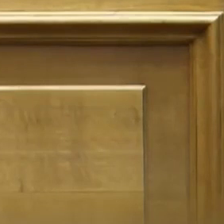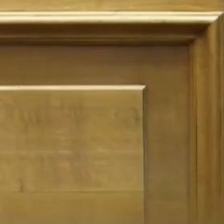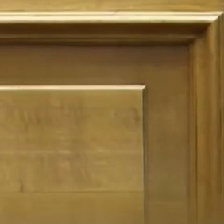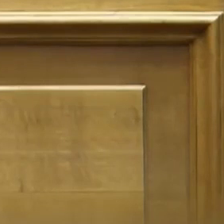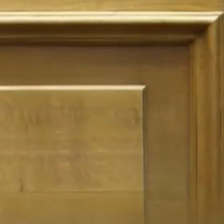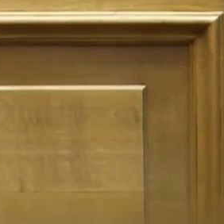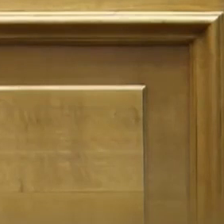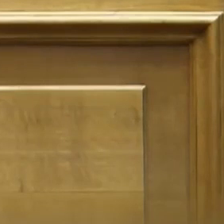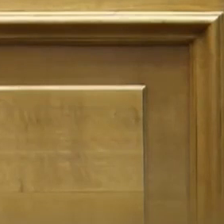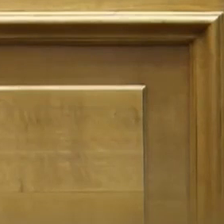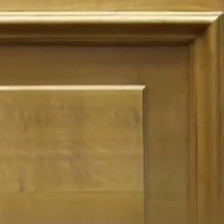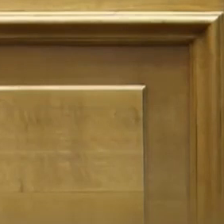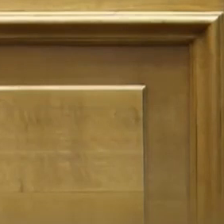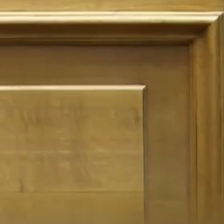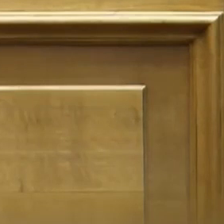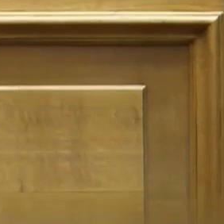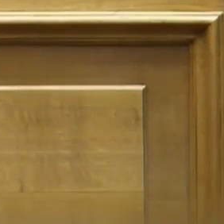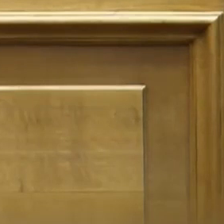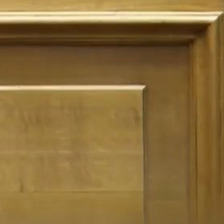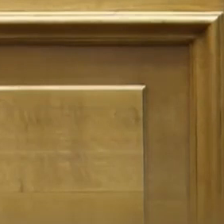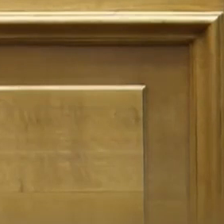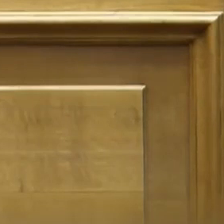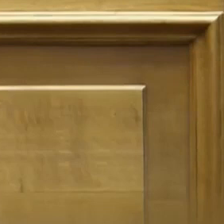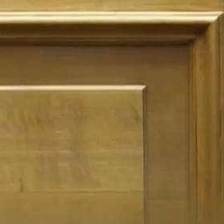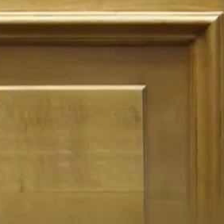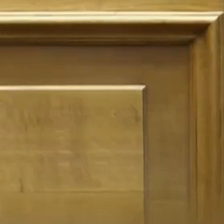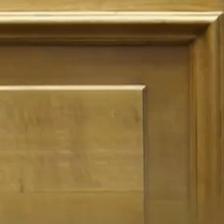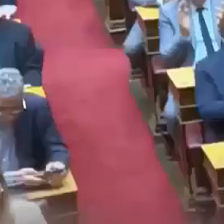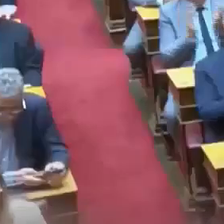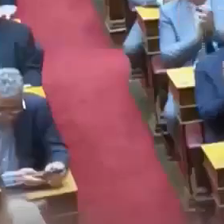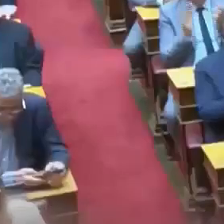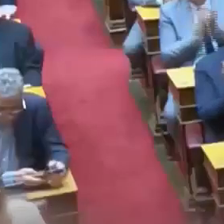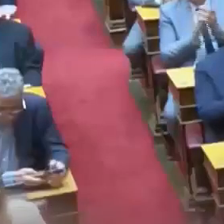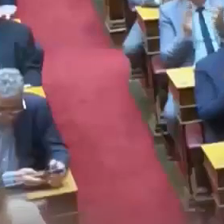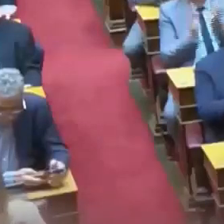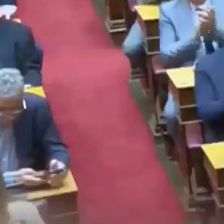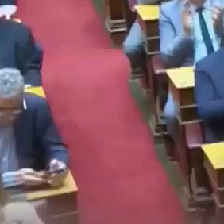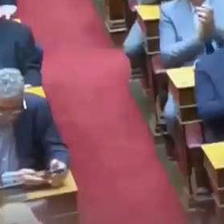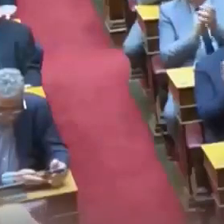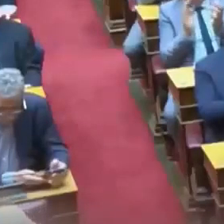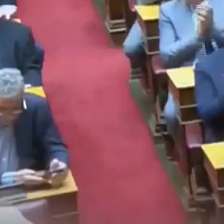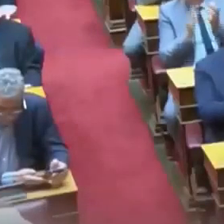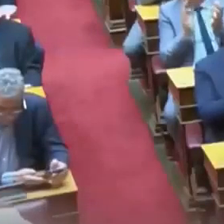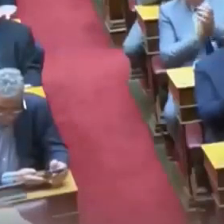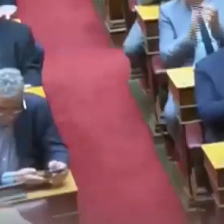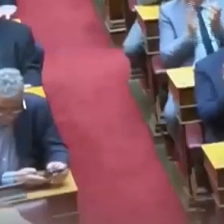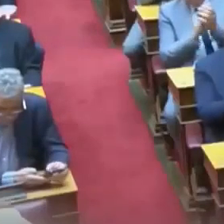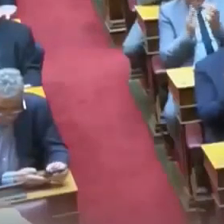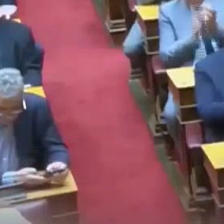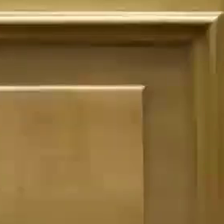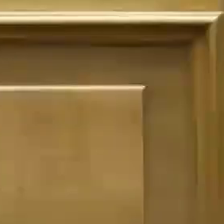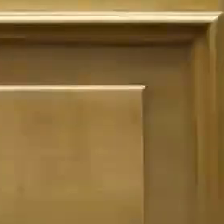κρατούσαν ομπρέλα και λόγω του τρίτου μνημονίου έφεραν την Ελλάδα στο χαμηλότερο ρυθμό ανάπτυξης όλης της